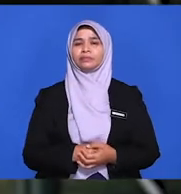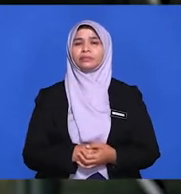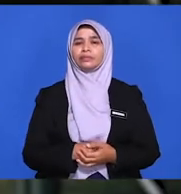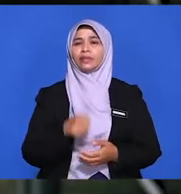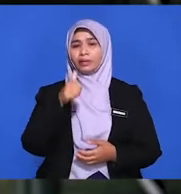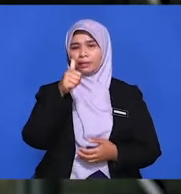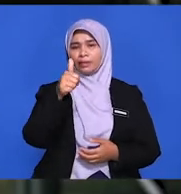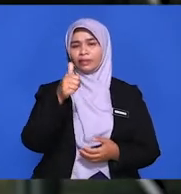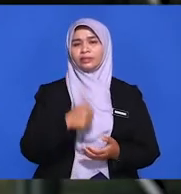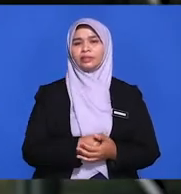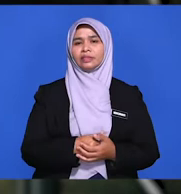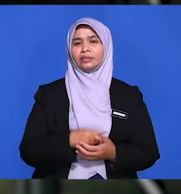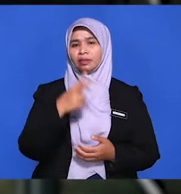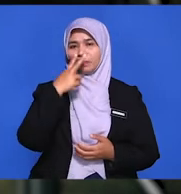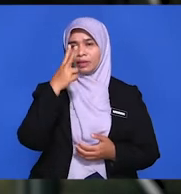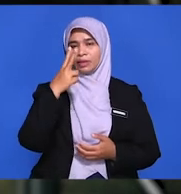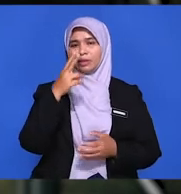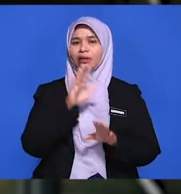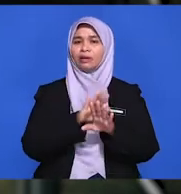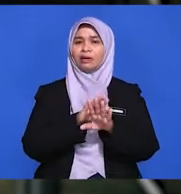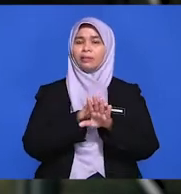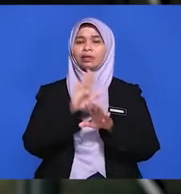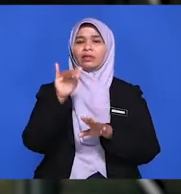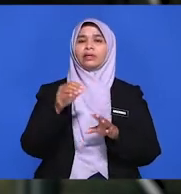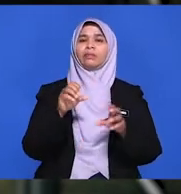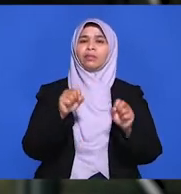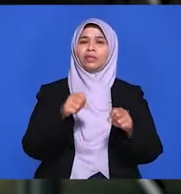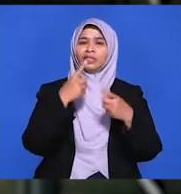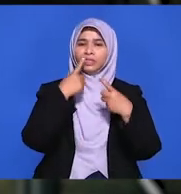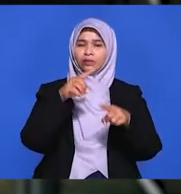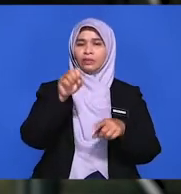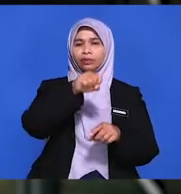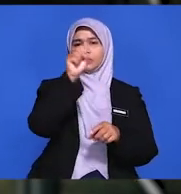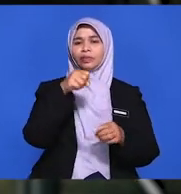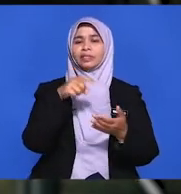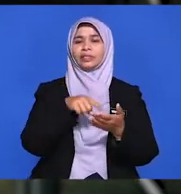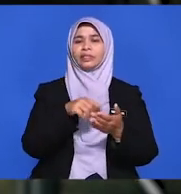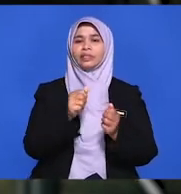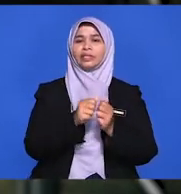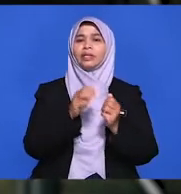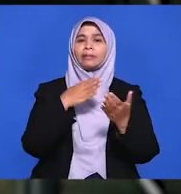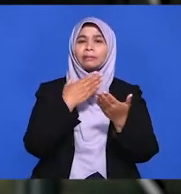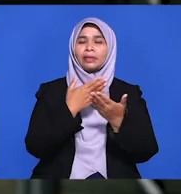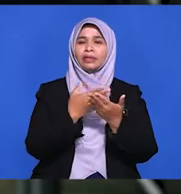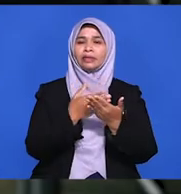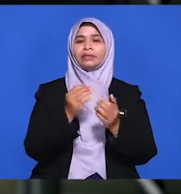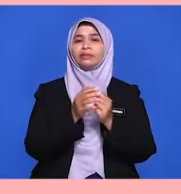Bagus. Nampaknya ramai yang boleh menjawab soalan ini dengan baik. Syabas